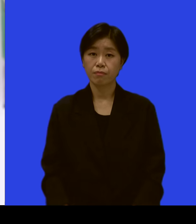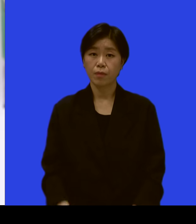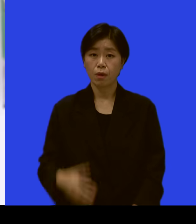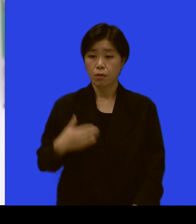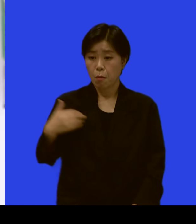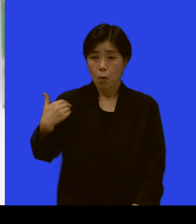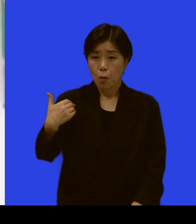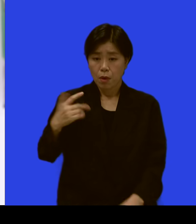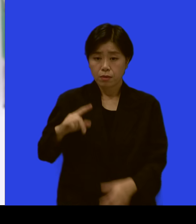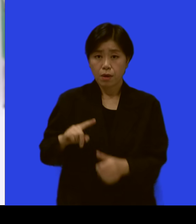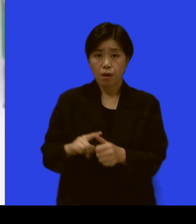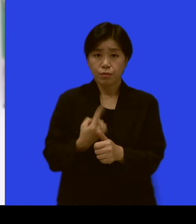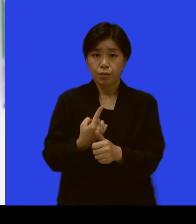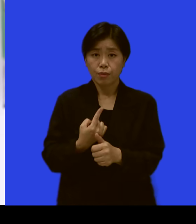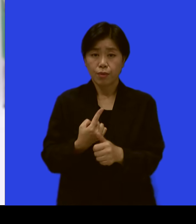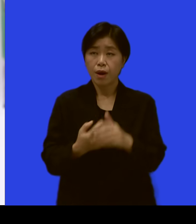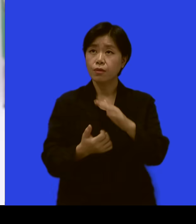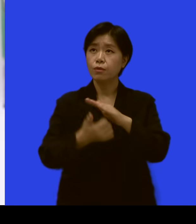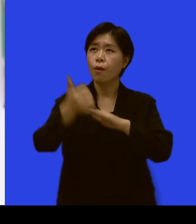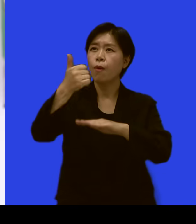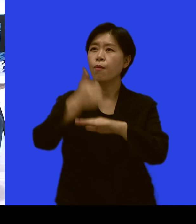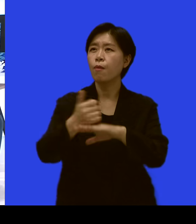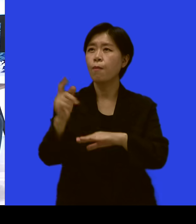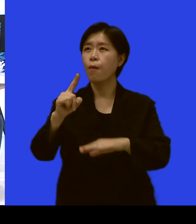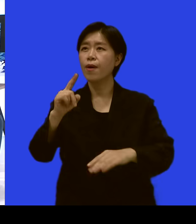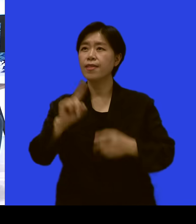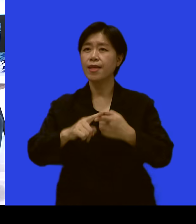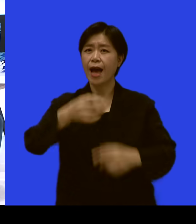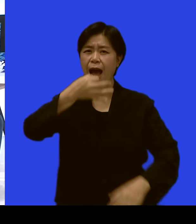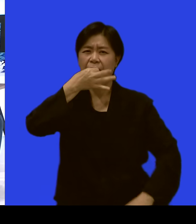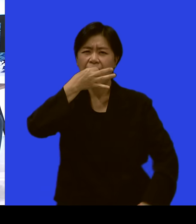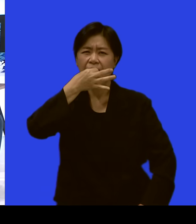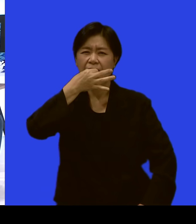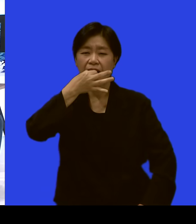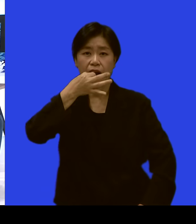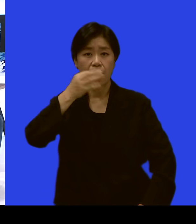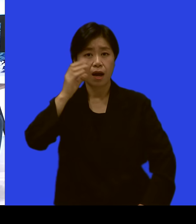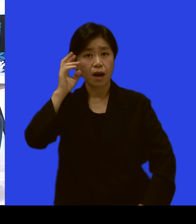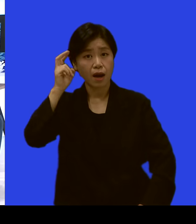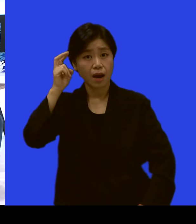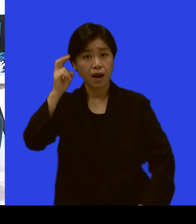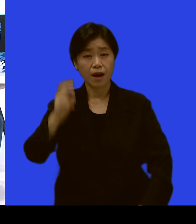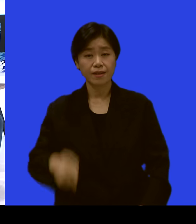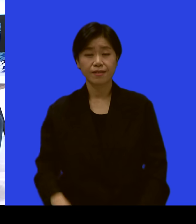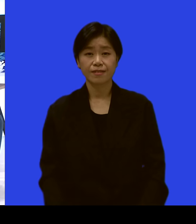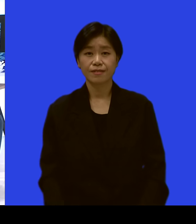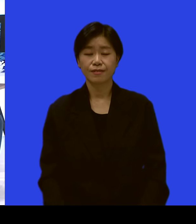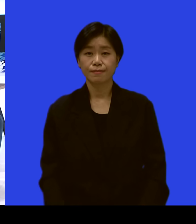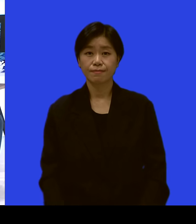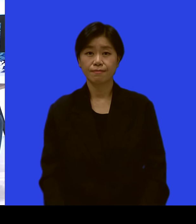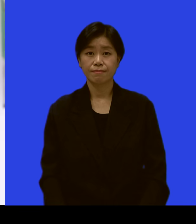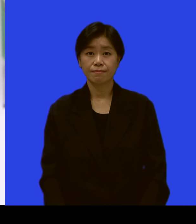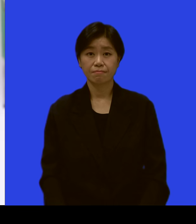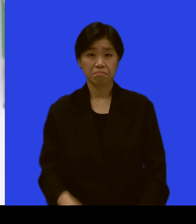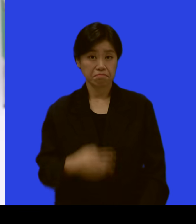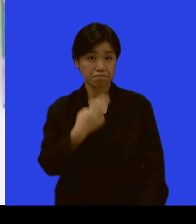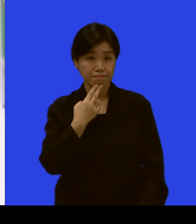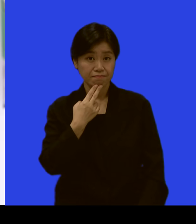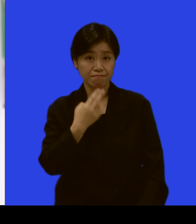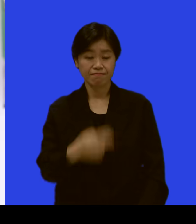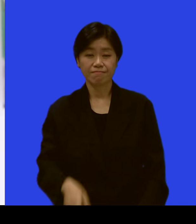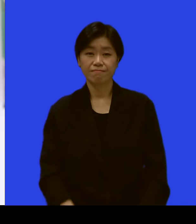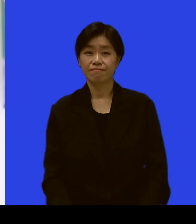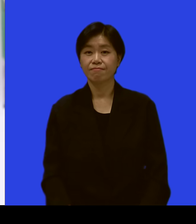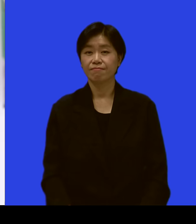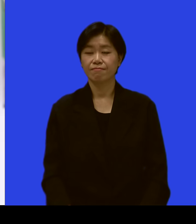약간 돈이나 세상의 성공에 대해서 마음이 조금은 빼앗기지도 않았을까 약간 그런 생각도 드는데요.